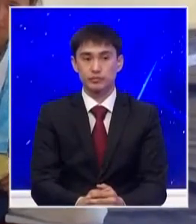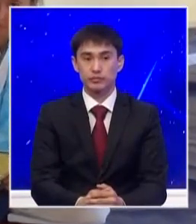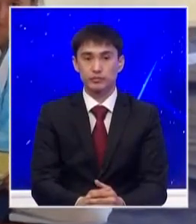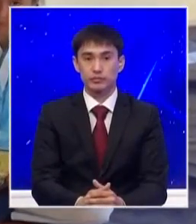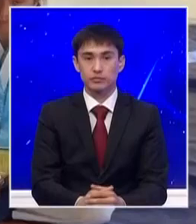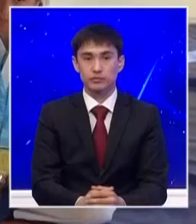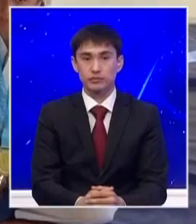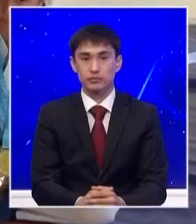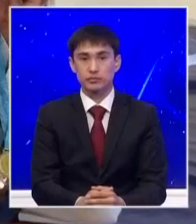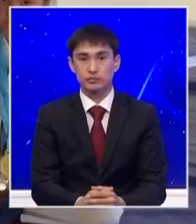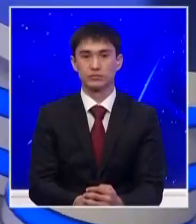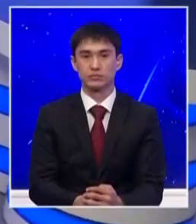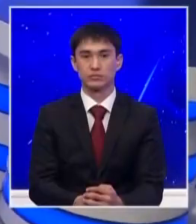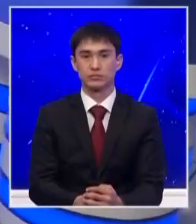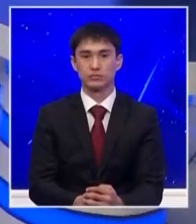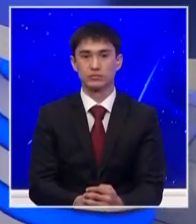ЖТСУ.